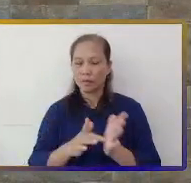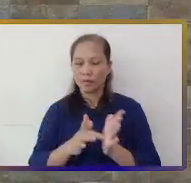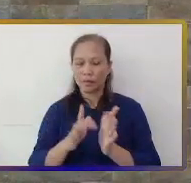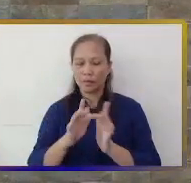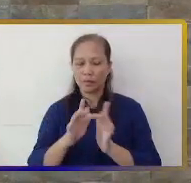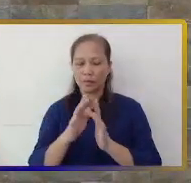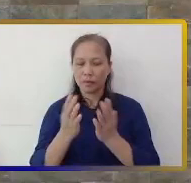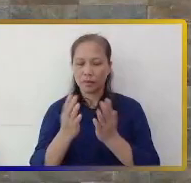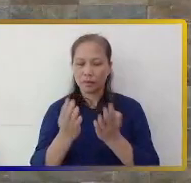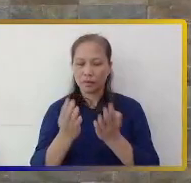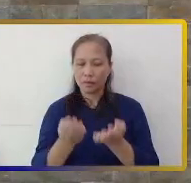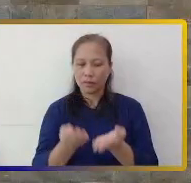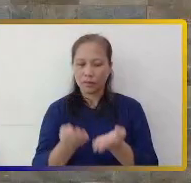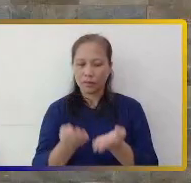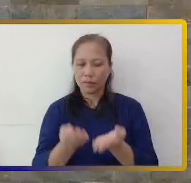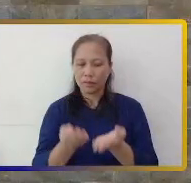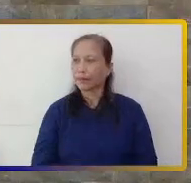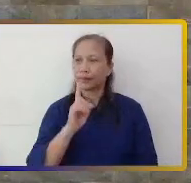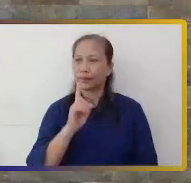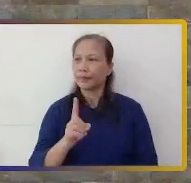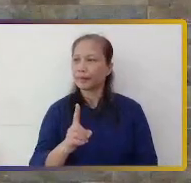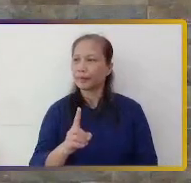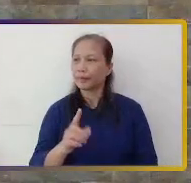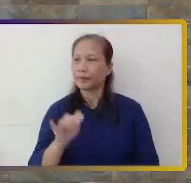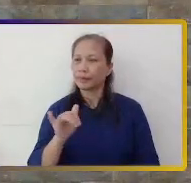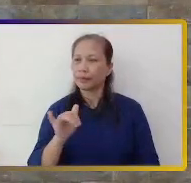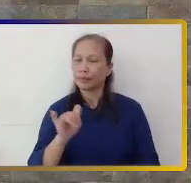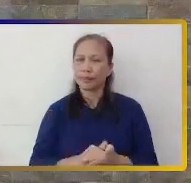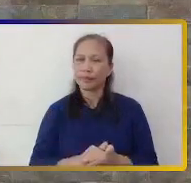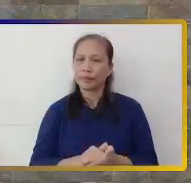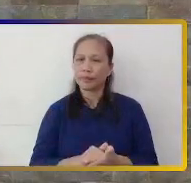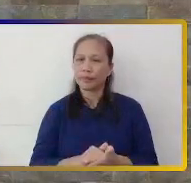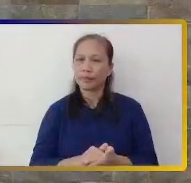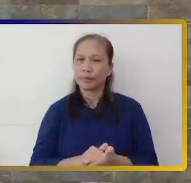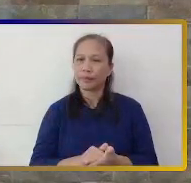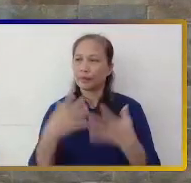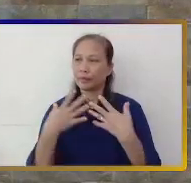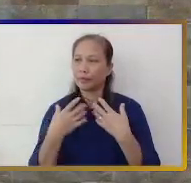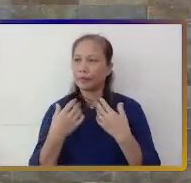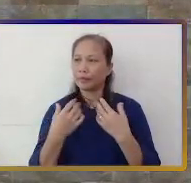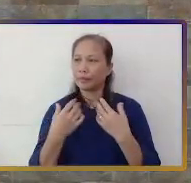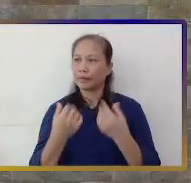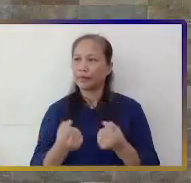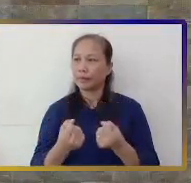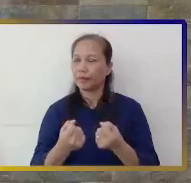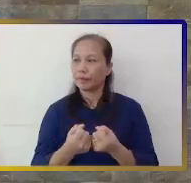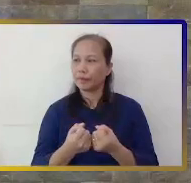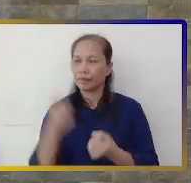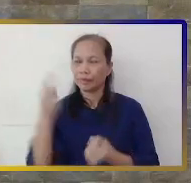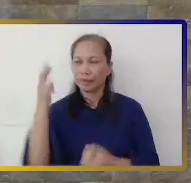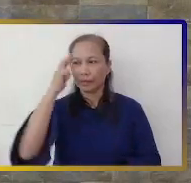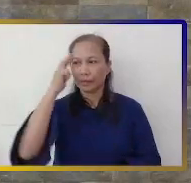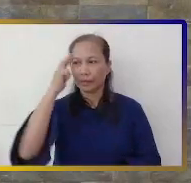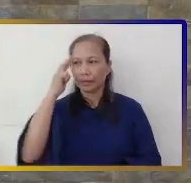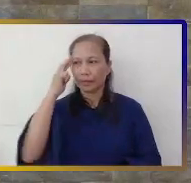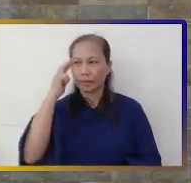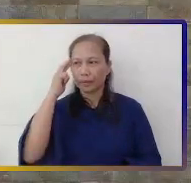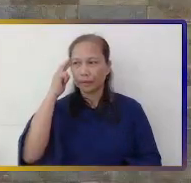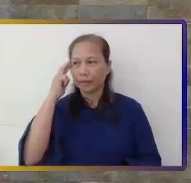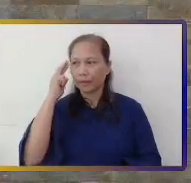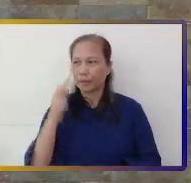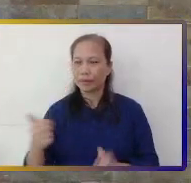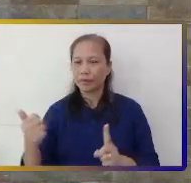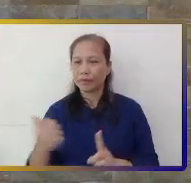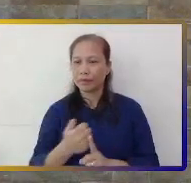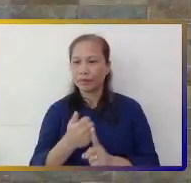sinasabi sa inyo isa po rin yan sa pinakamatindi pa mga kapatid na ah pag-atake sa